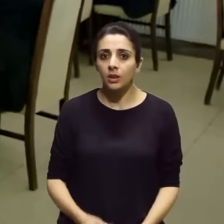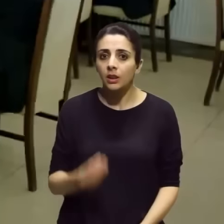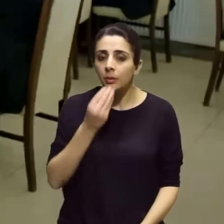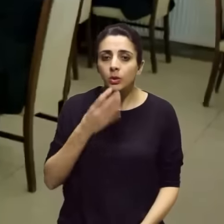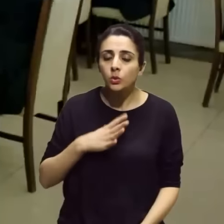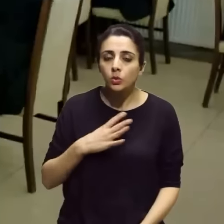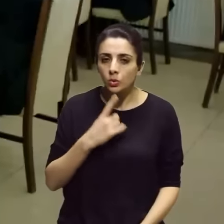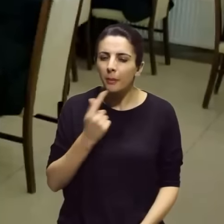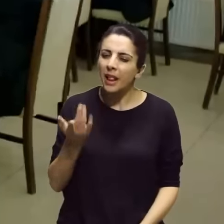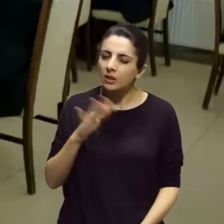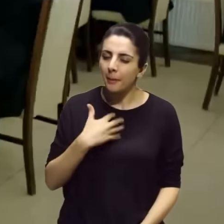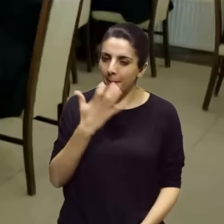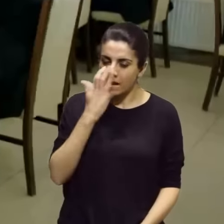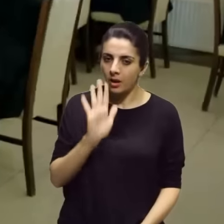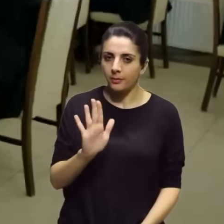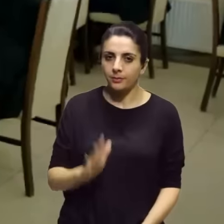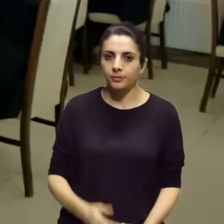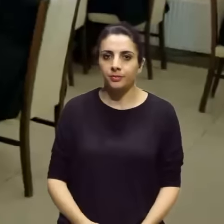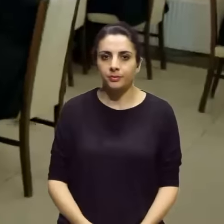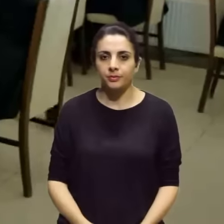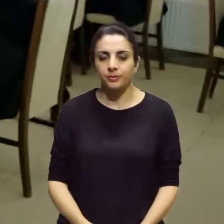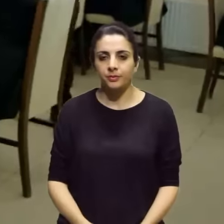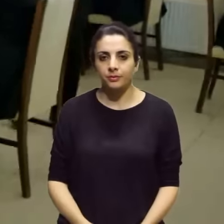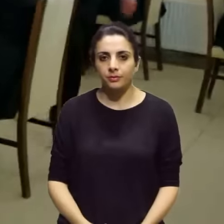Süpersiniz hanım. Biz biraz daha bekleyeceğiz dostum.